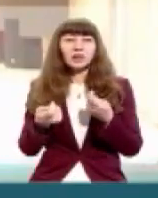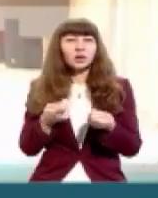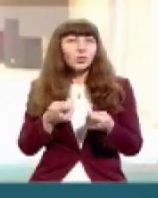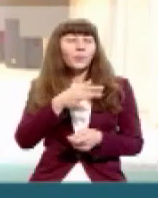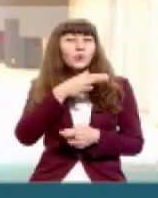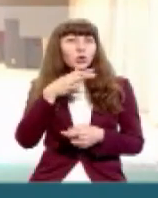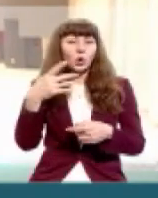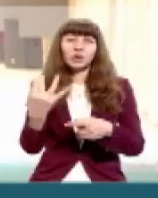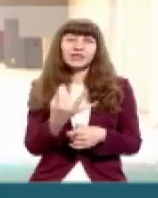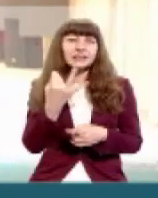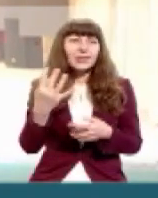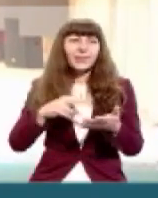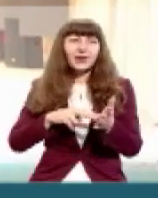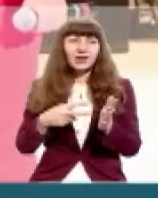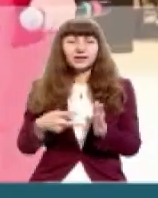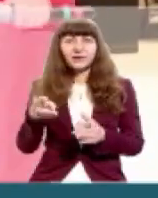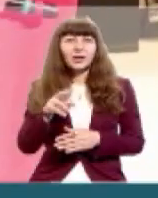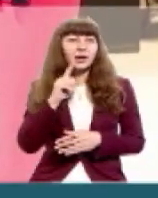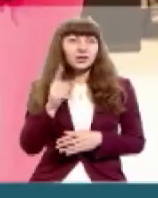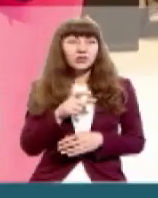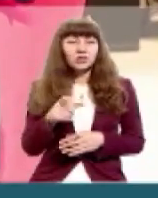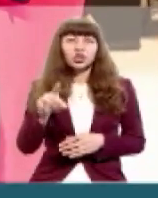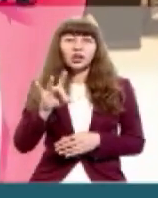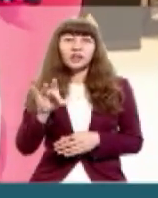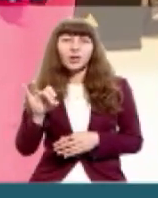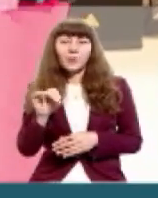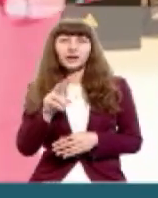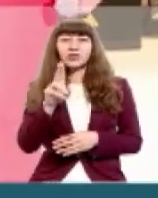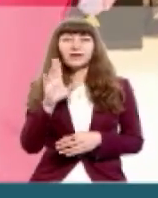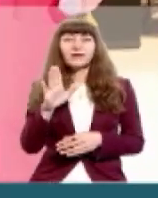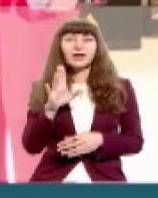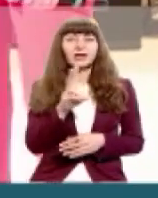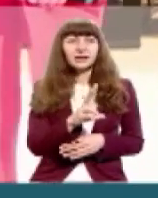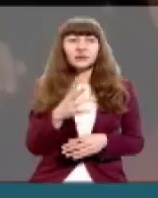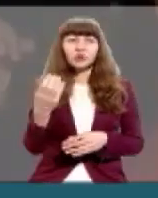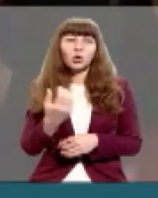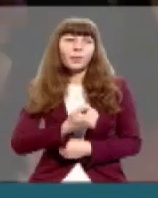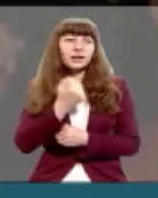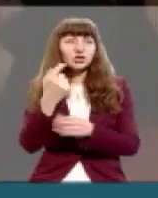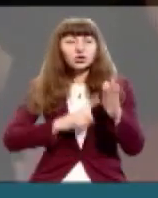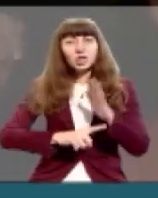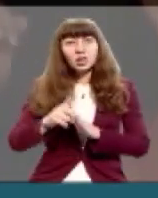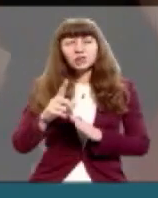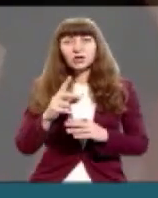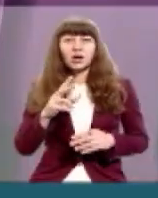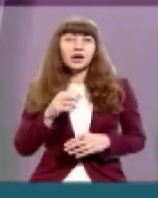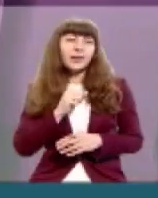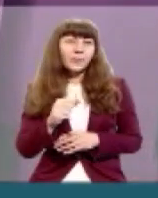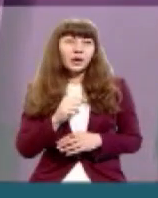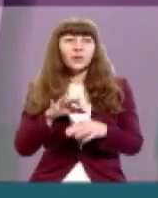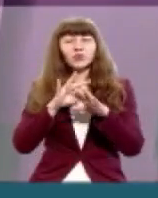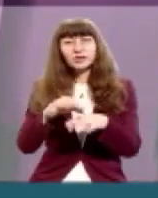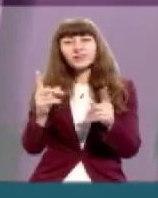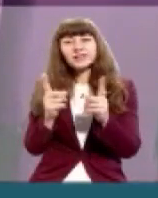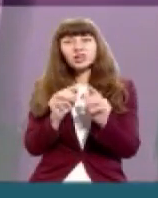организатором многих интересных проектов для молодежи – КВН, «Жайдарман» и «Асу Интеллект». Кроме того, они поддерживают начинающих дебатеров, проводят встречи